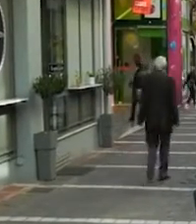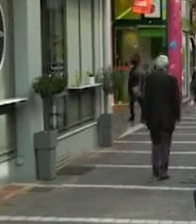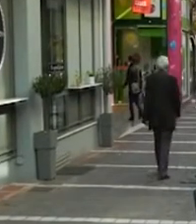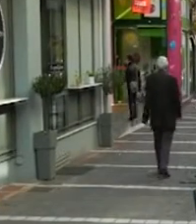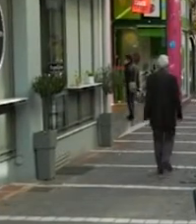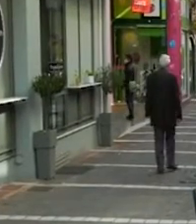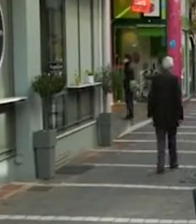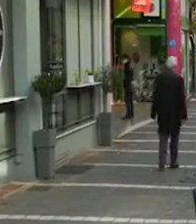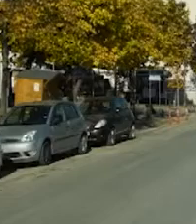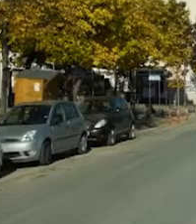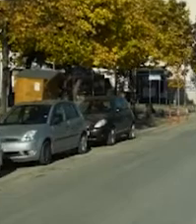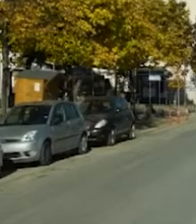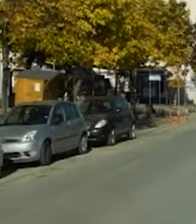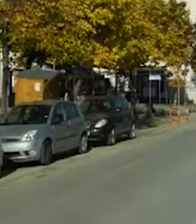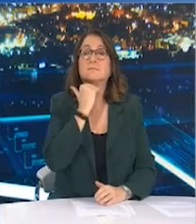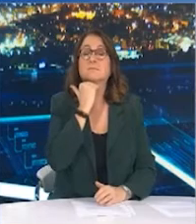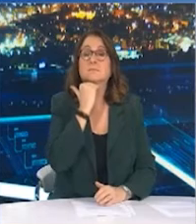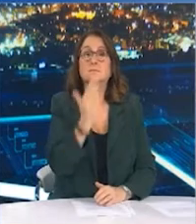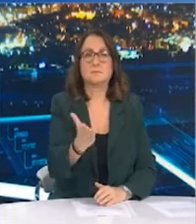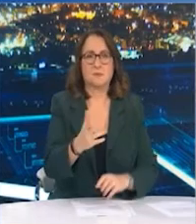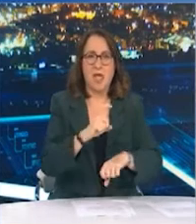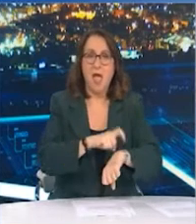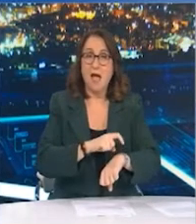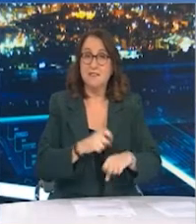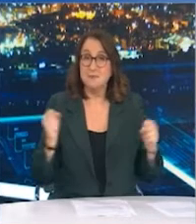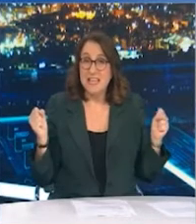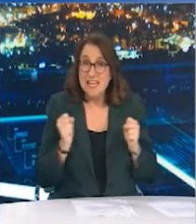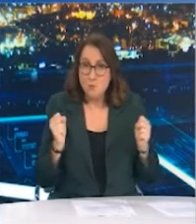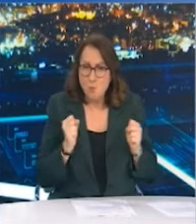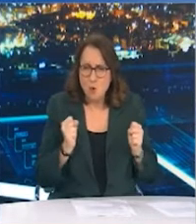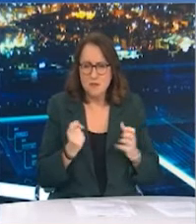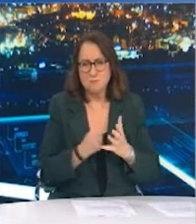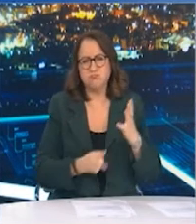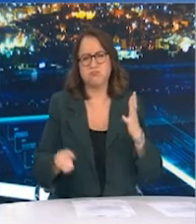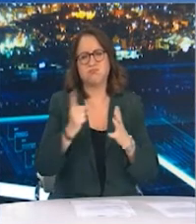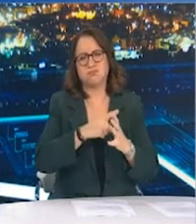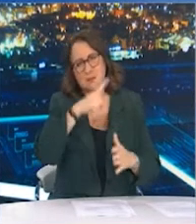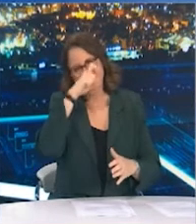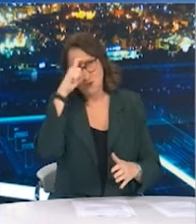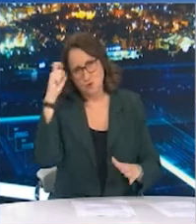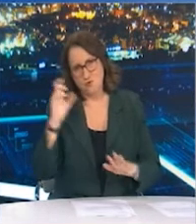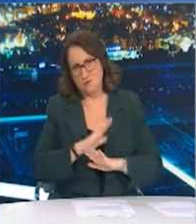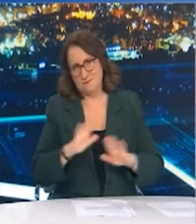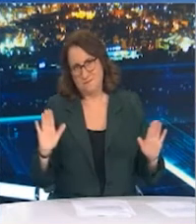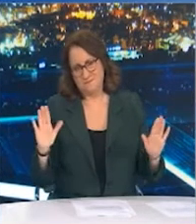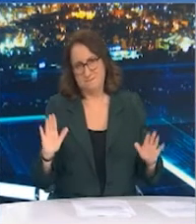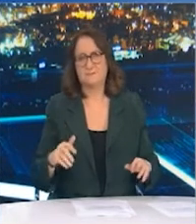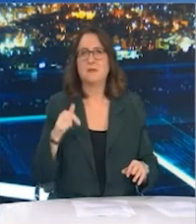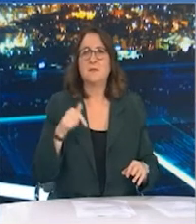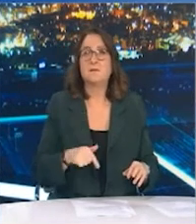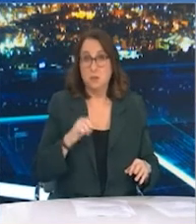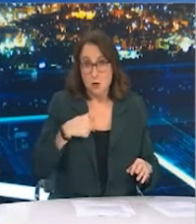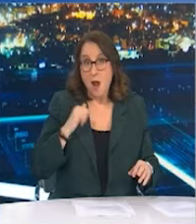και ο αναπληρωτής καθηγητής Γκίκας Μαγιορκίνης. Αντιλαμβανόμαστε όλοι ότι ακόμα αναμένουμε τα κρούσματα των